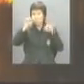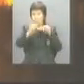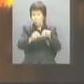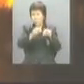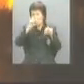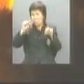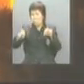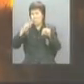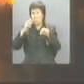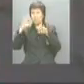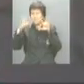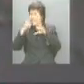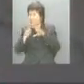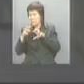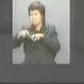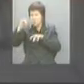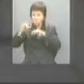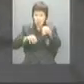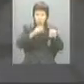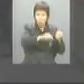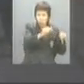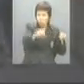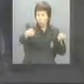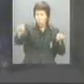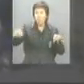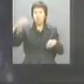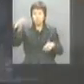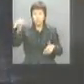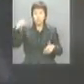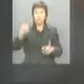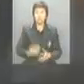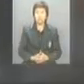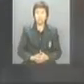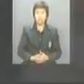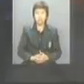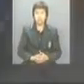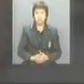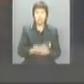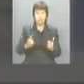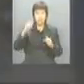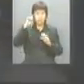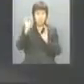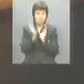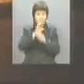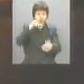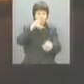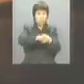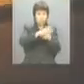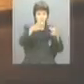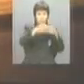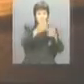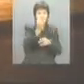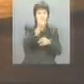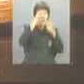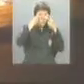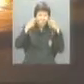ชสเตอร์และบริสตอลด้วยนะคะโดยมีรายงานว่าเจ้าหน้าที่จับกลุ่มผู้ก่อเหตุแล้วอย่างน้อย334คน69